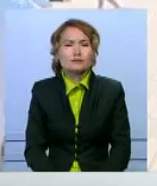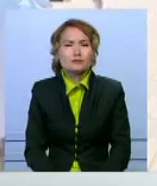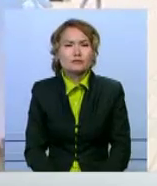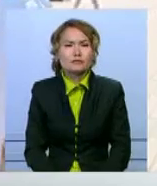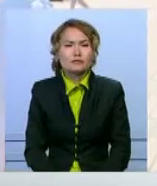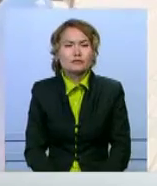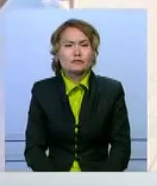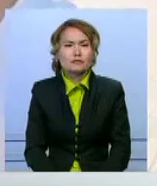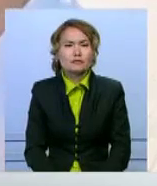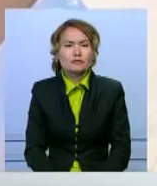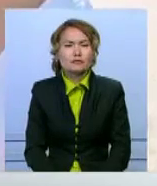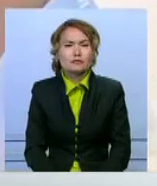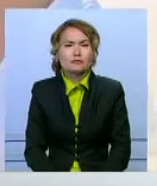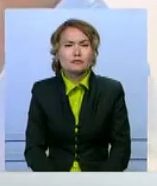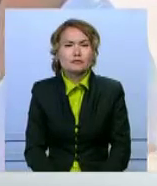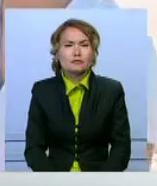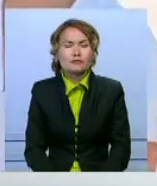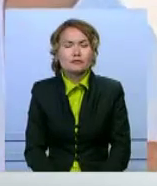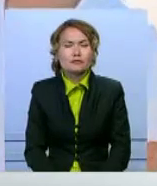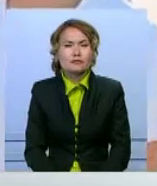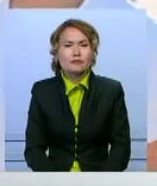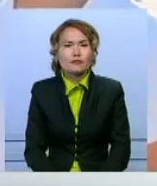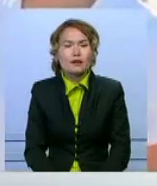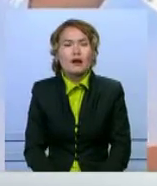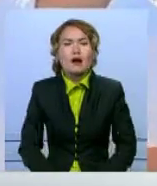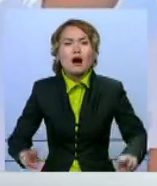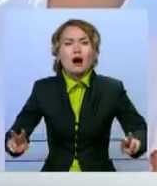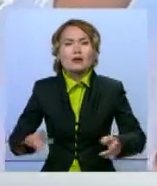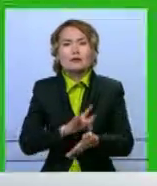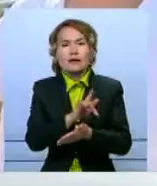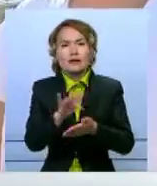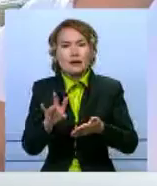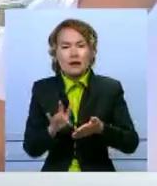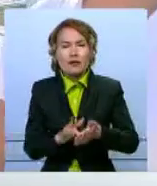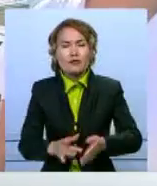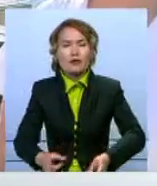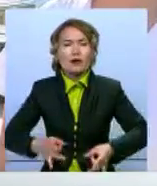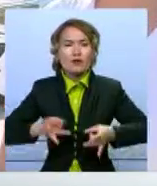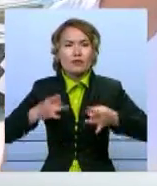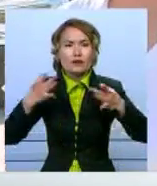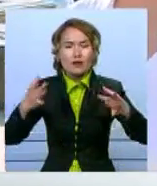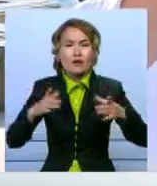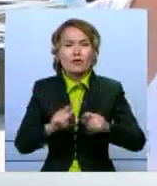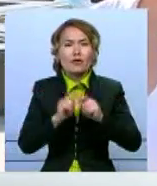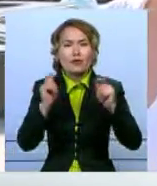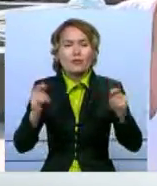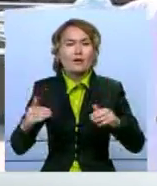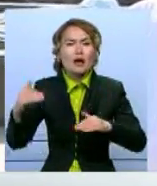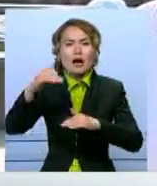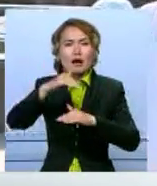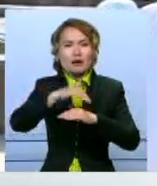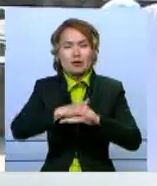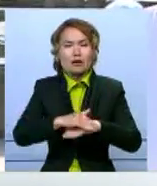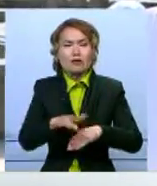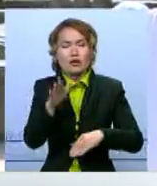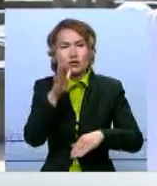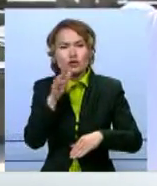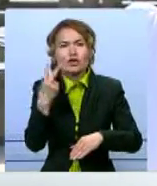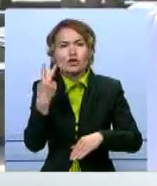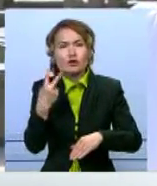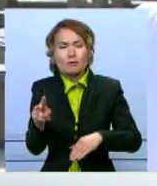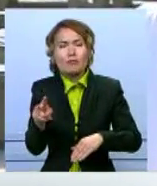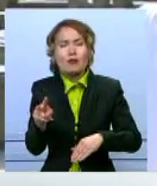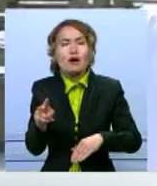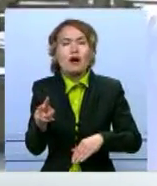Аида. Ал мен естеріңізге сала кетейін, Астана Арт Фест фестивалінің салтанатты ашылуы бүгін кешкі сағат 20:30-да